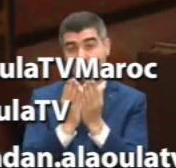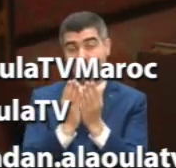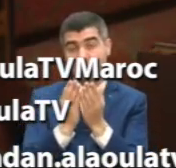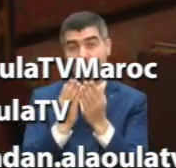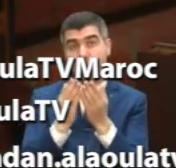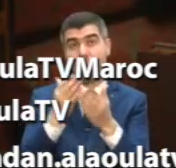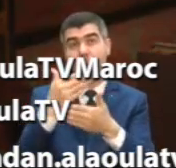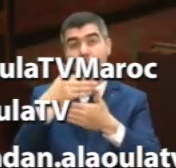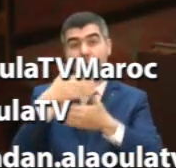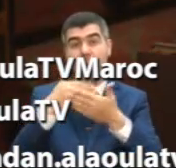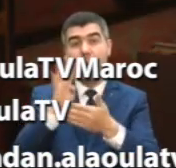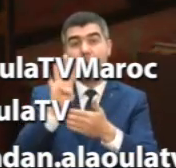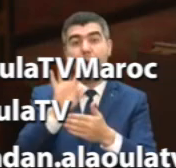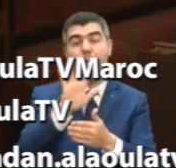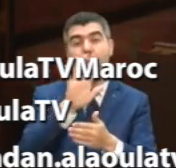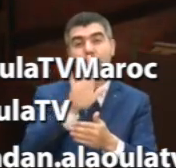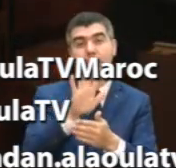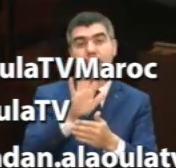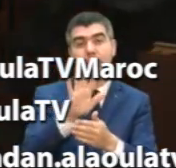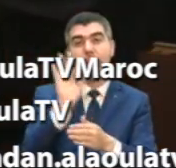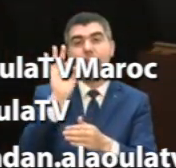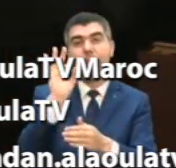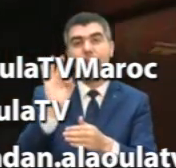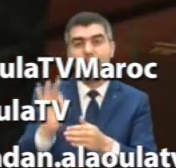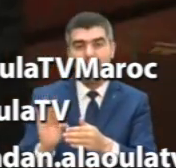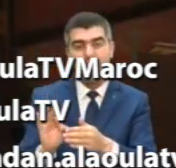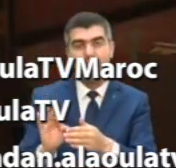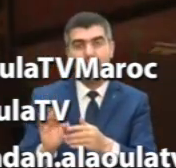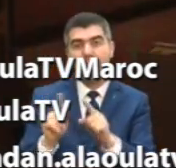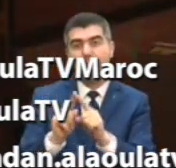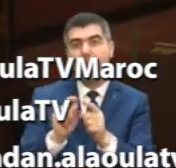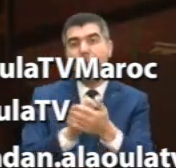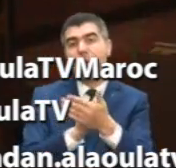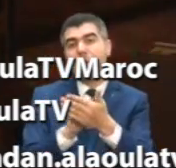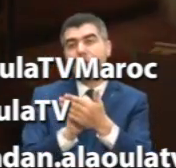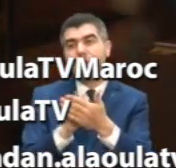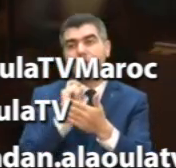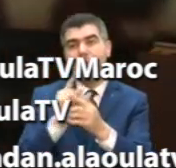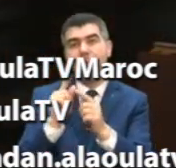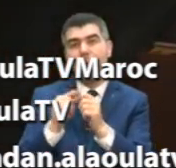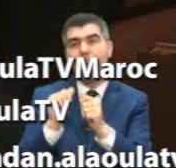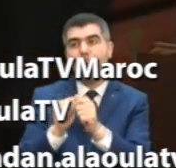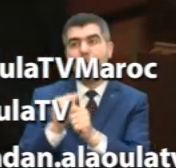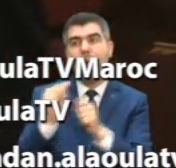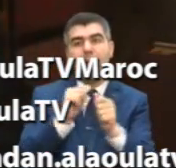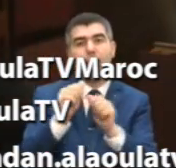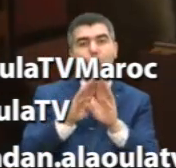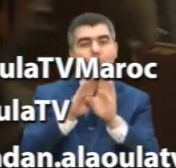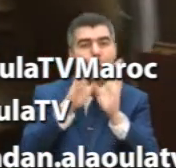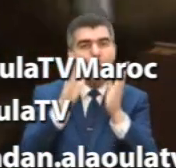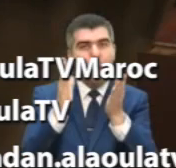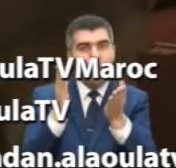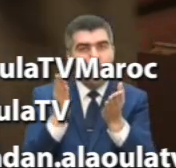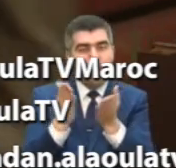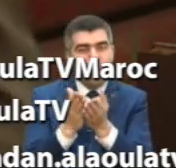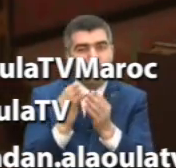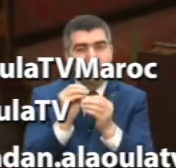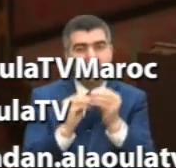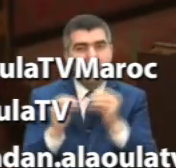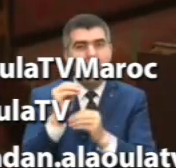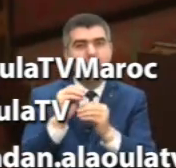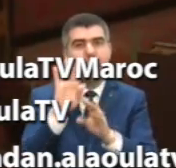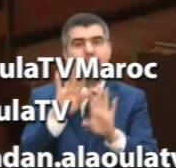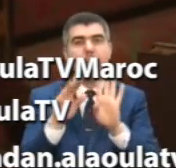يعادل 54% دون احتساب عدد الفرعيات ليناهز تقريبا لتجاوز